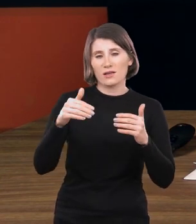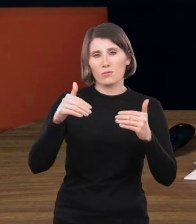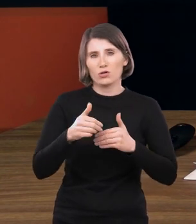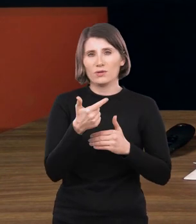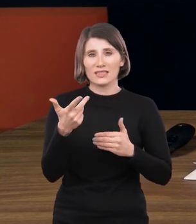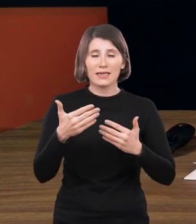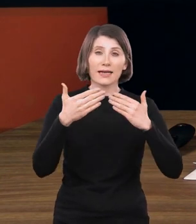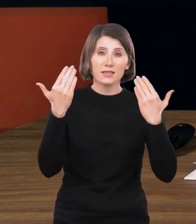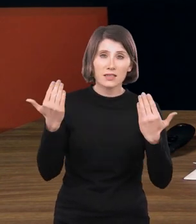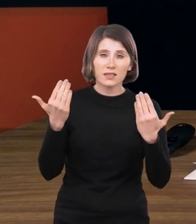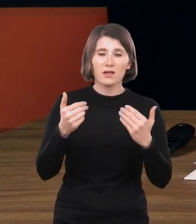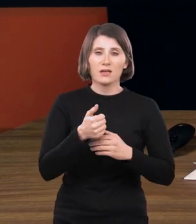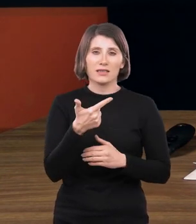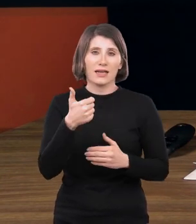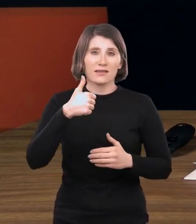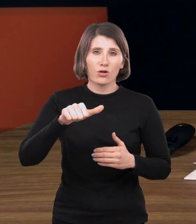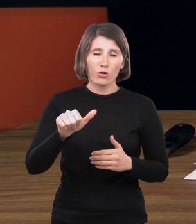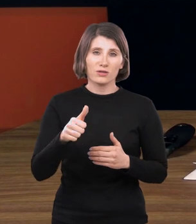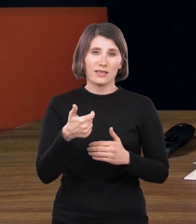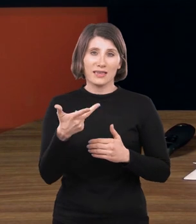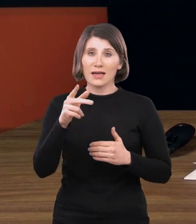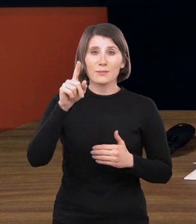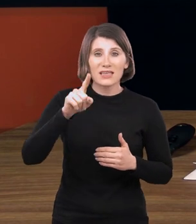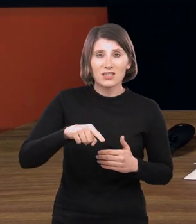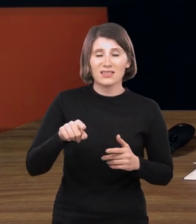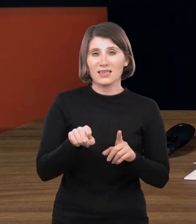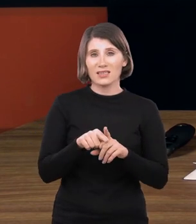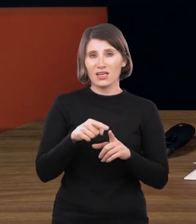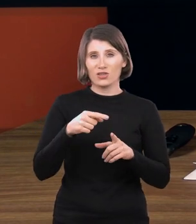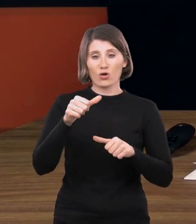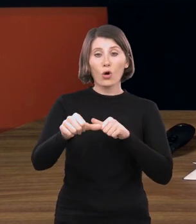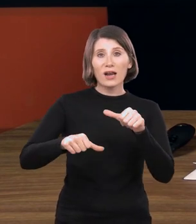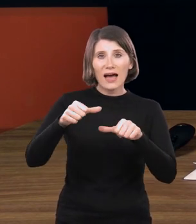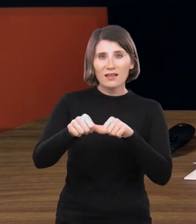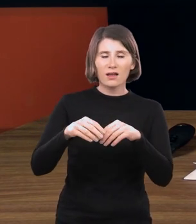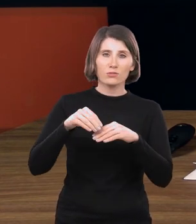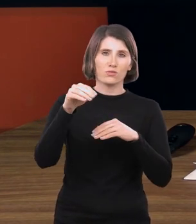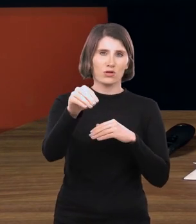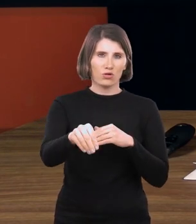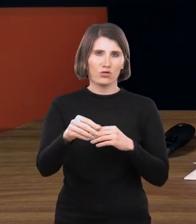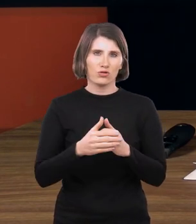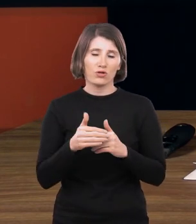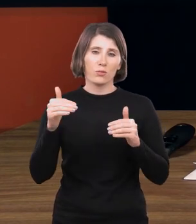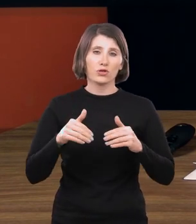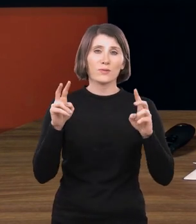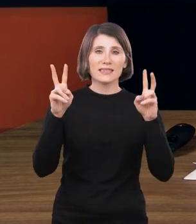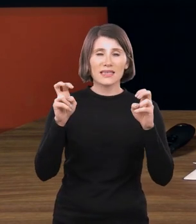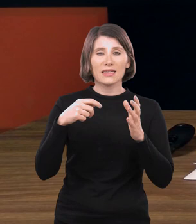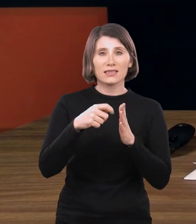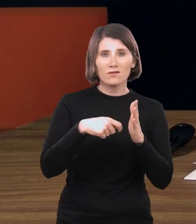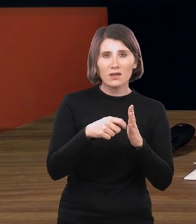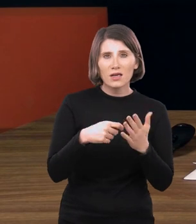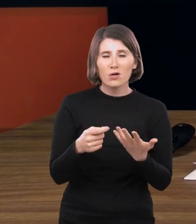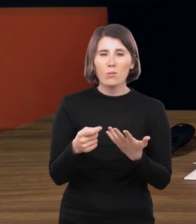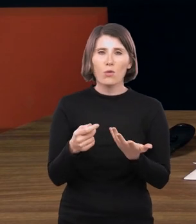kilka tygodni, a nawet miesięcy, a nawet też lat. Mogą to być cytaty z filmu, mogą to być przytoczone jakieś